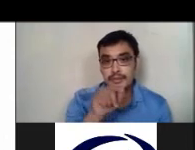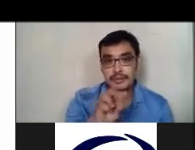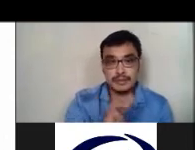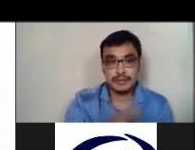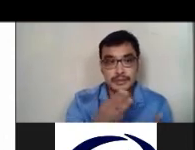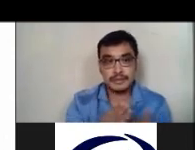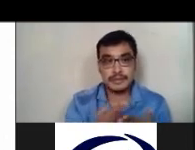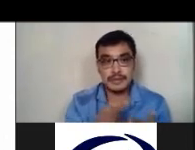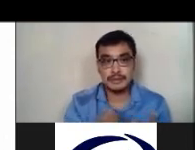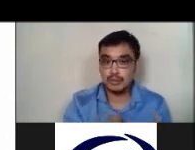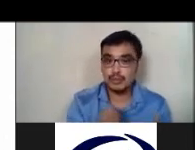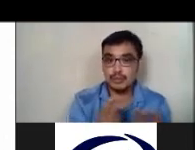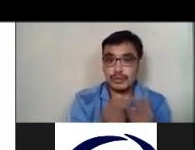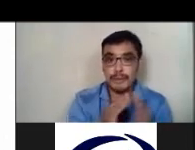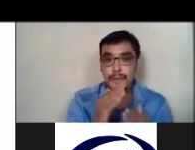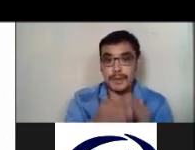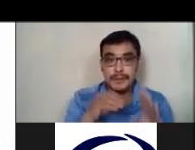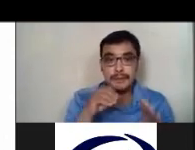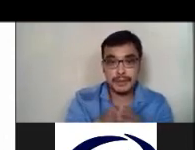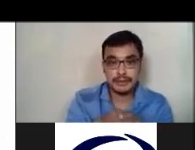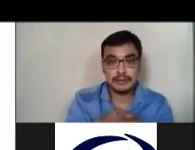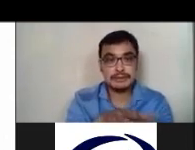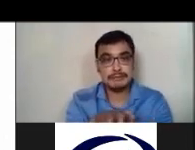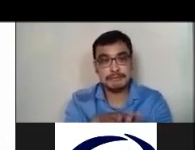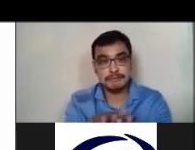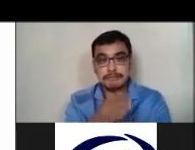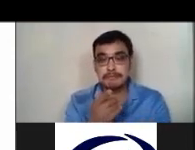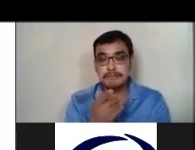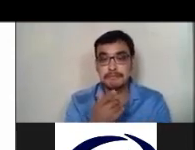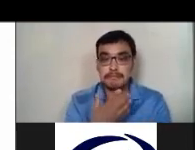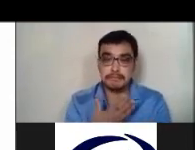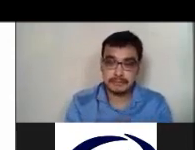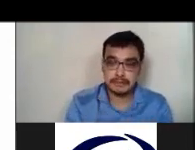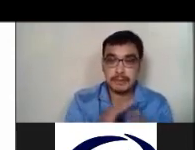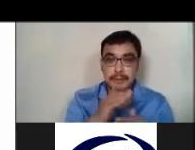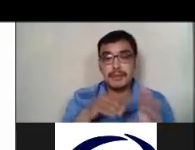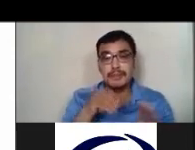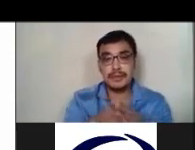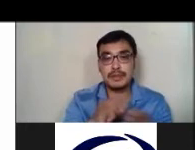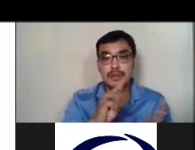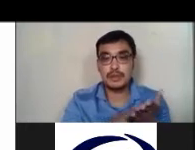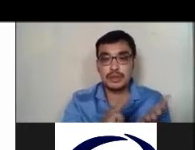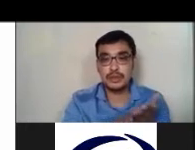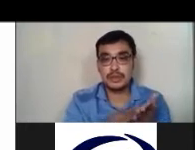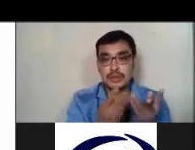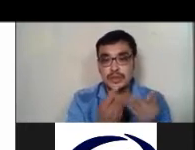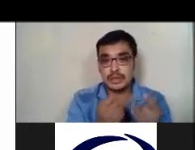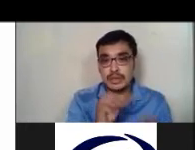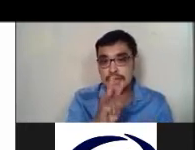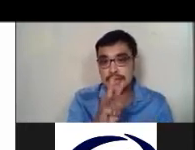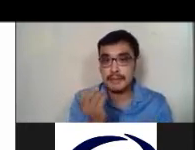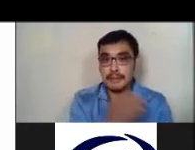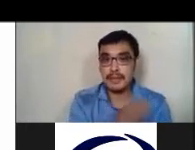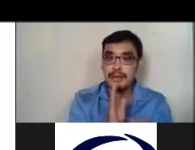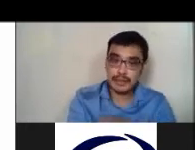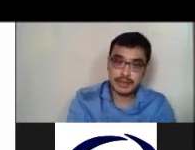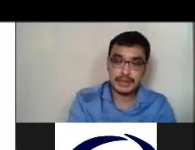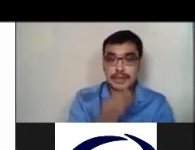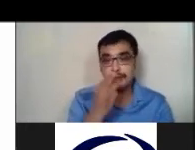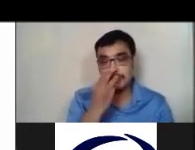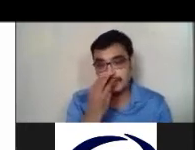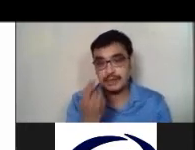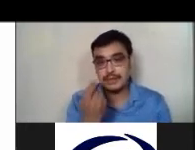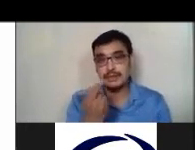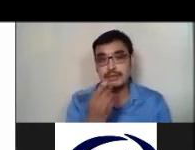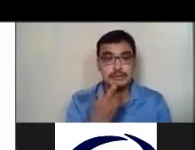एकात्मक परिवारमा एकदम धेरै डिप्रेसन देखिएछ. परिवारमा सदस्य सङ्ख्या 3 या त्योभन्दा धेरै भएकोमा चाहिँ